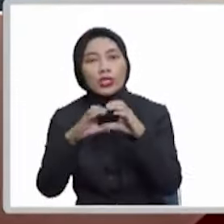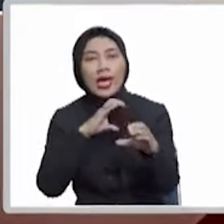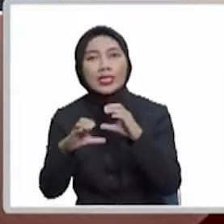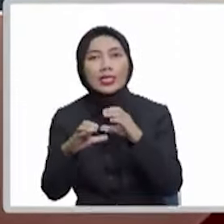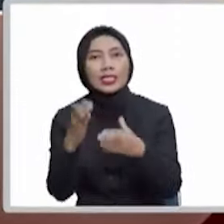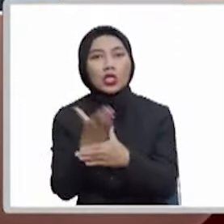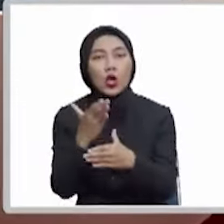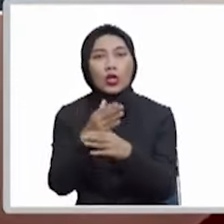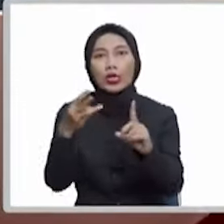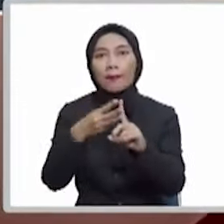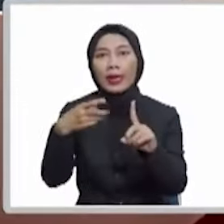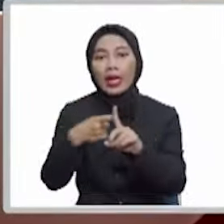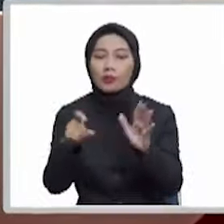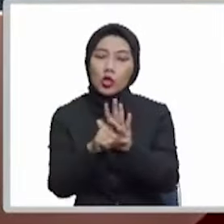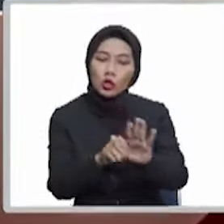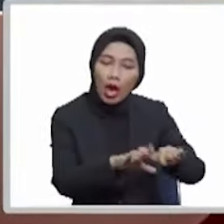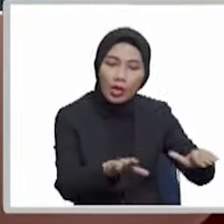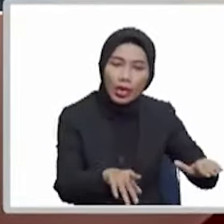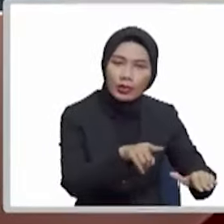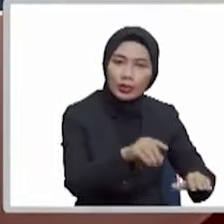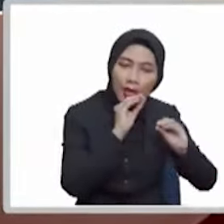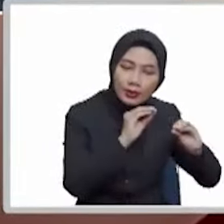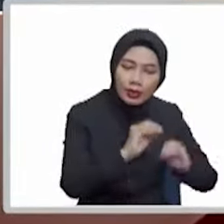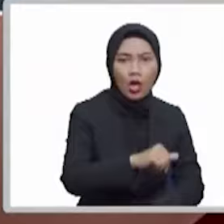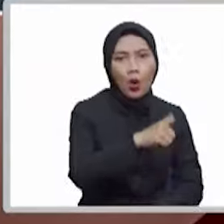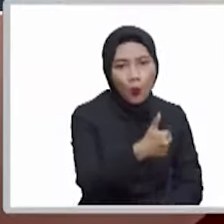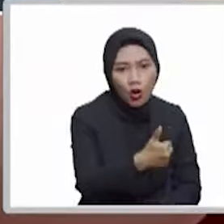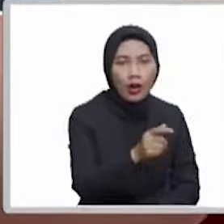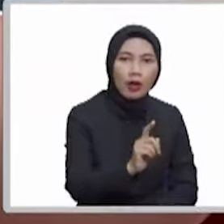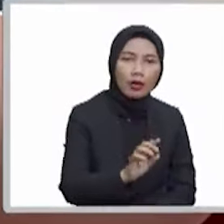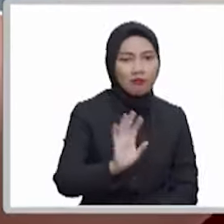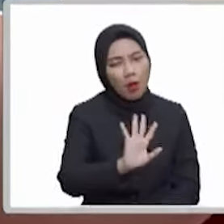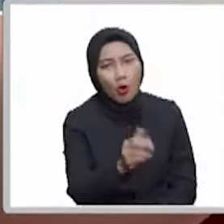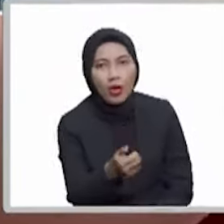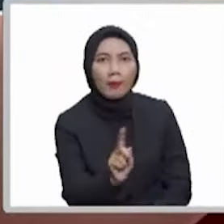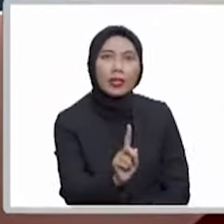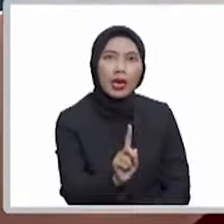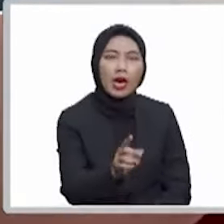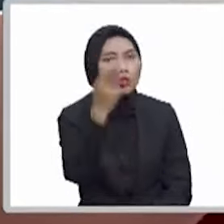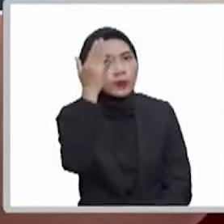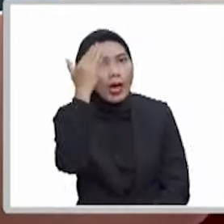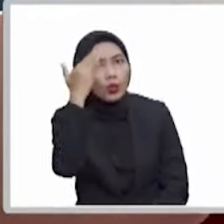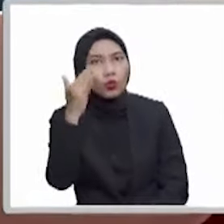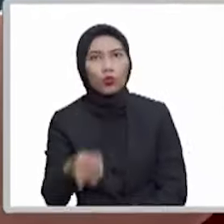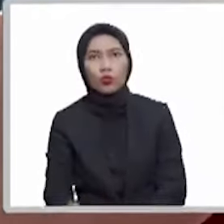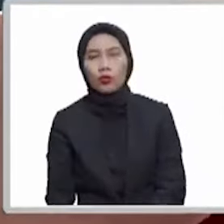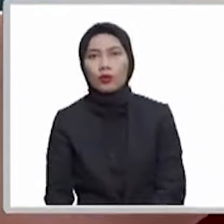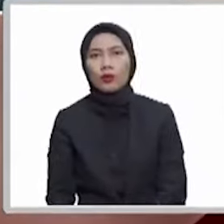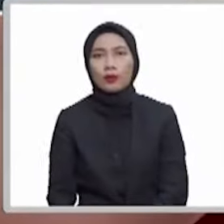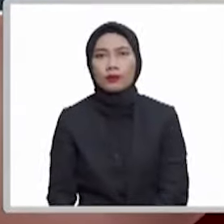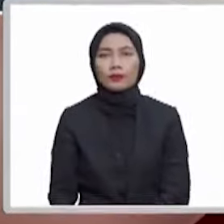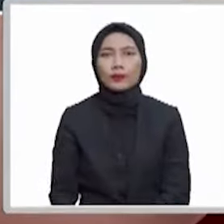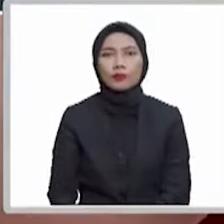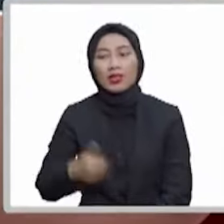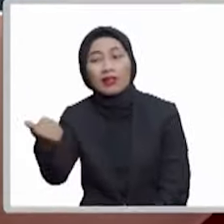Anak mulai kecil diajarkan. Mana yang boleh, mana yang tidak boleh. Jangan sampai ketika misalkan ada tamu